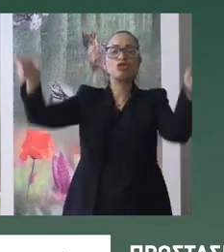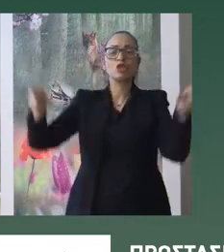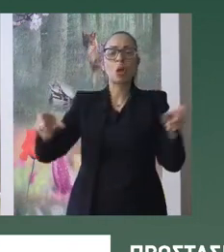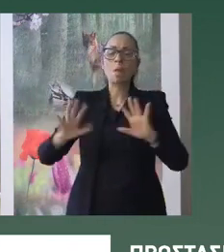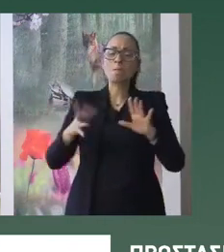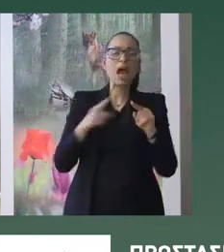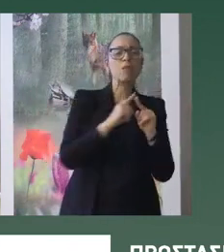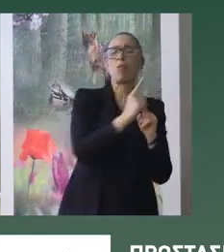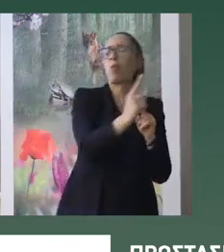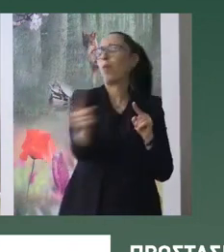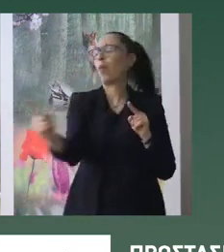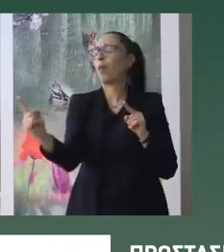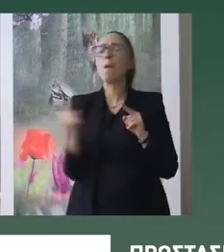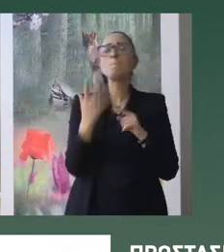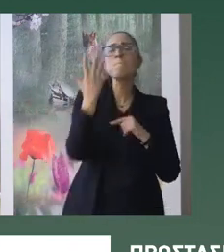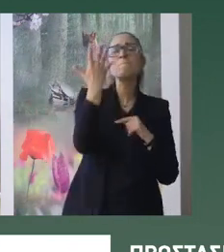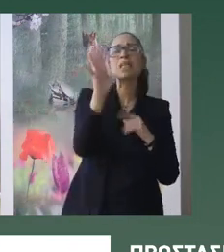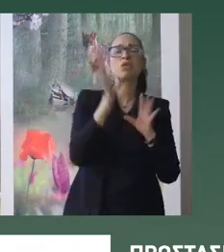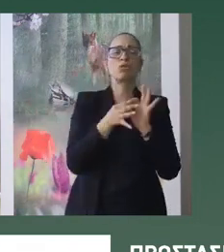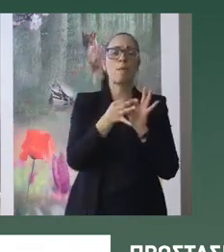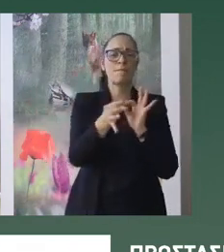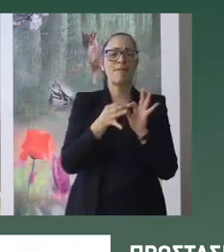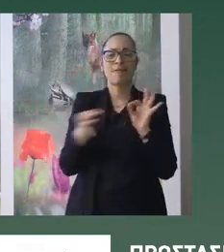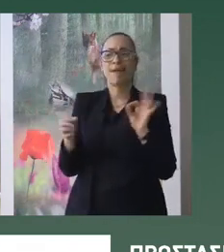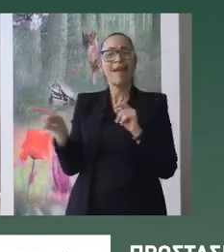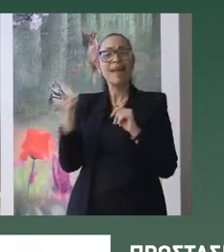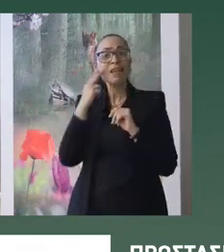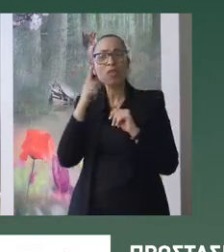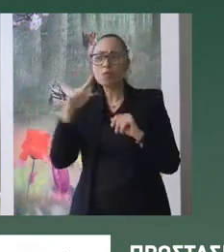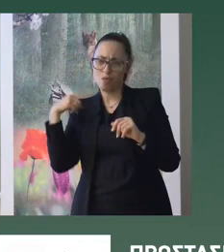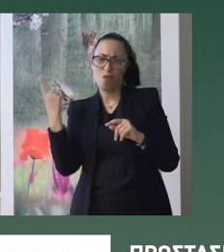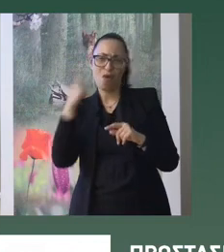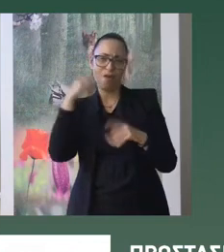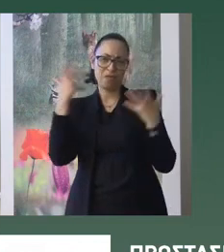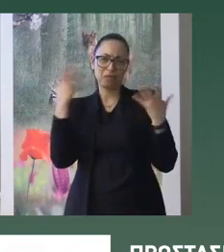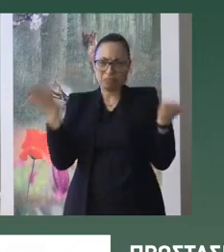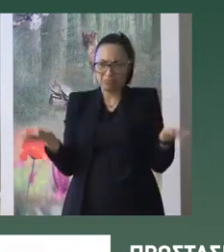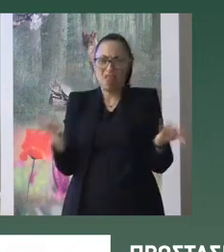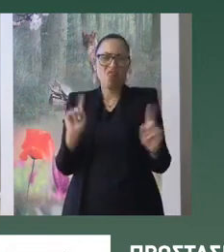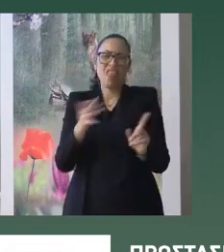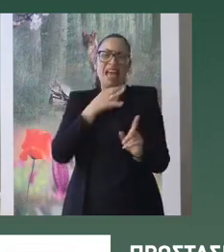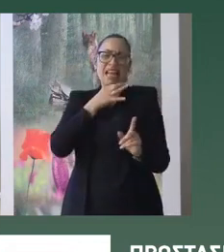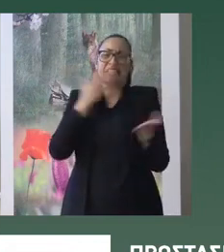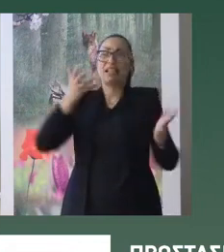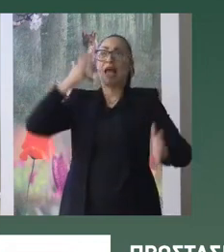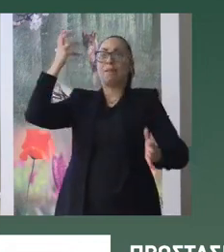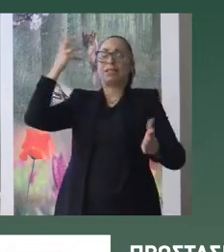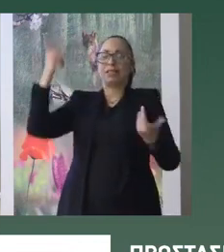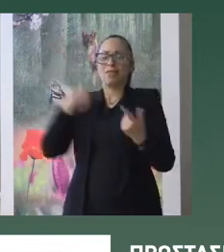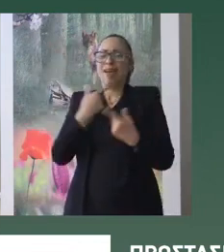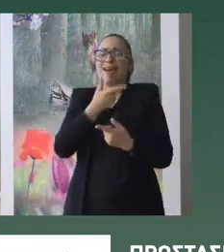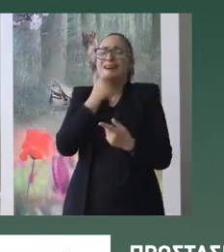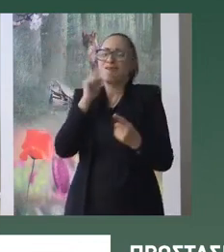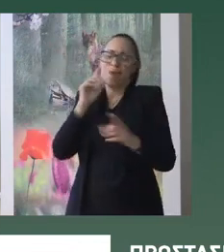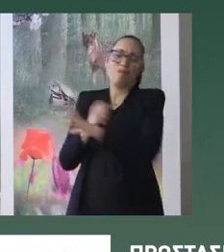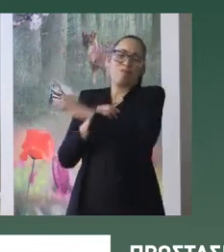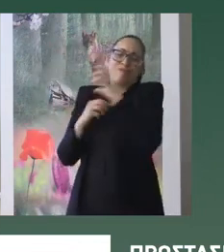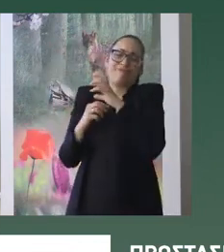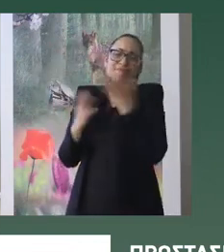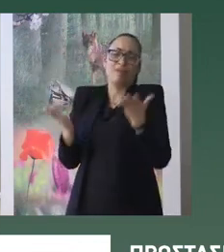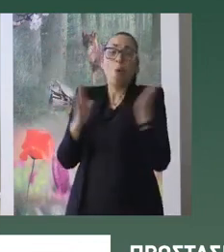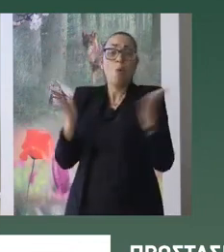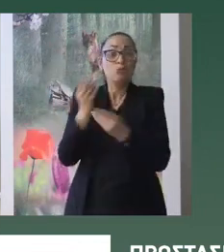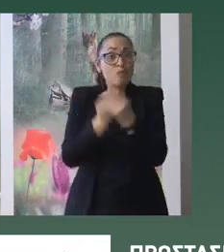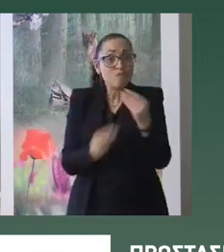των 500 μέτρων, 250-500 μέτρων. Και τι είδαμε, αυτό που όλοι φανταζόμαστε, δεν χρειάζεται να είσαι στην ειδικότητα, ότι